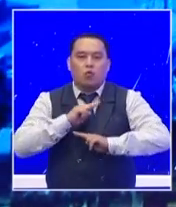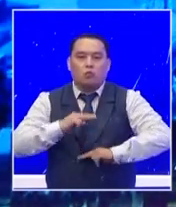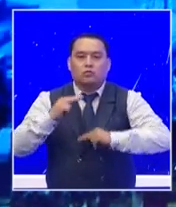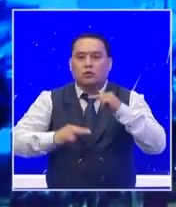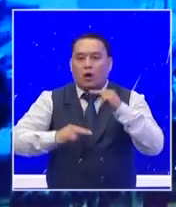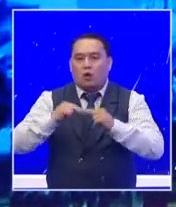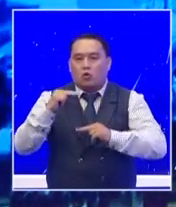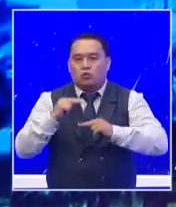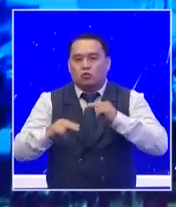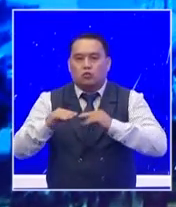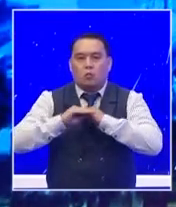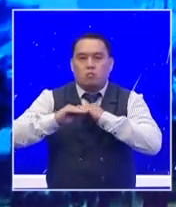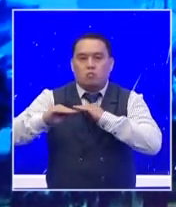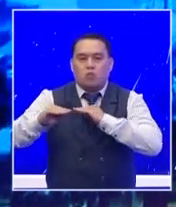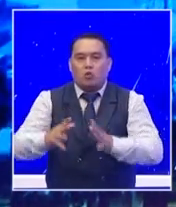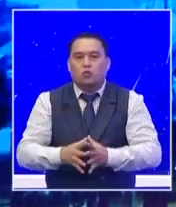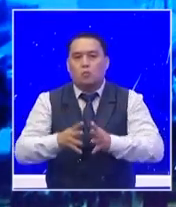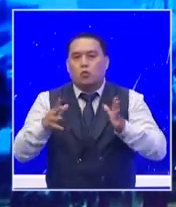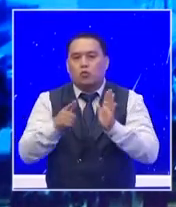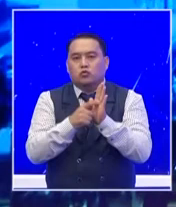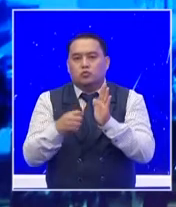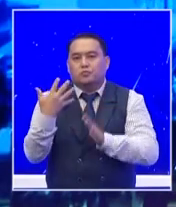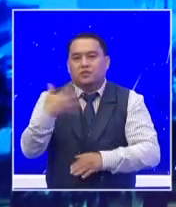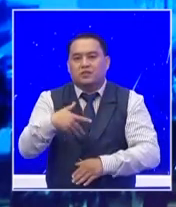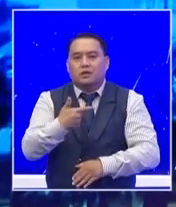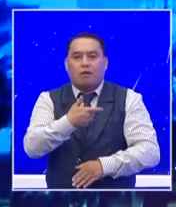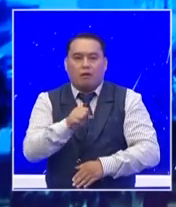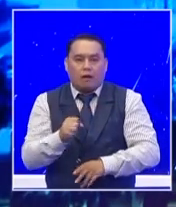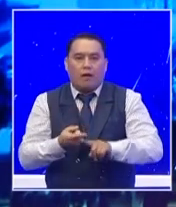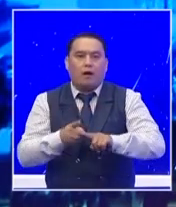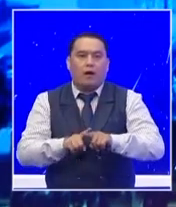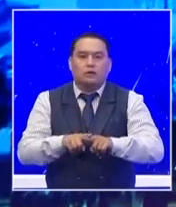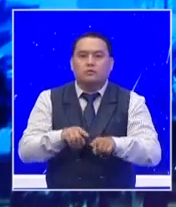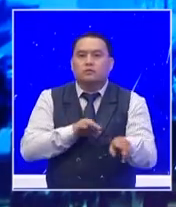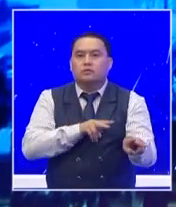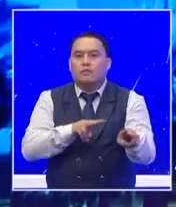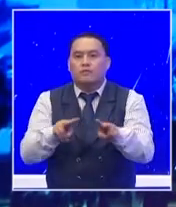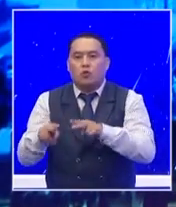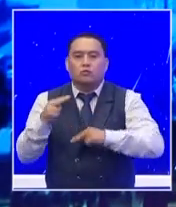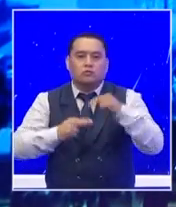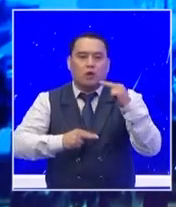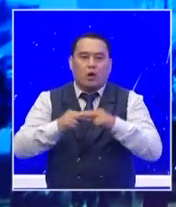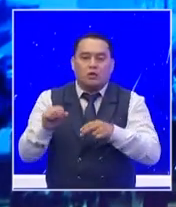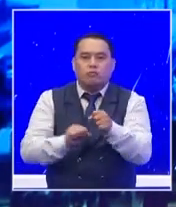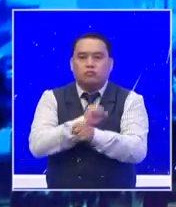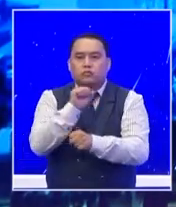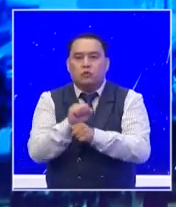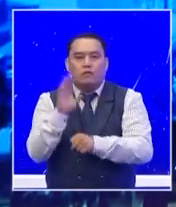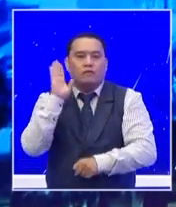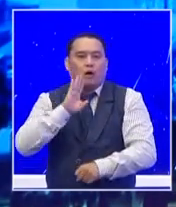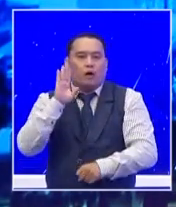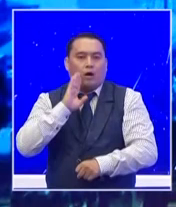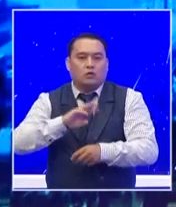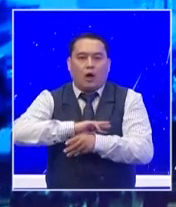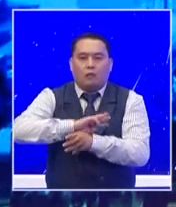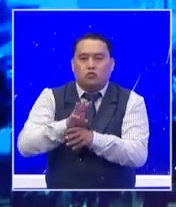гидротехнического сооружения поливных площадей стало больше на 750 гектаров. С целью мониторинга хода строительства плотины и обеспечения